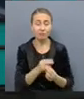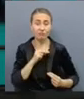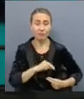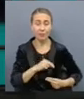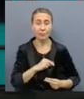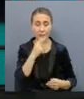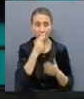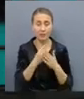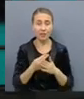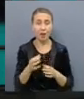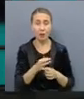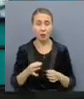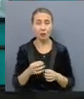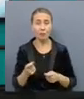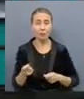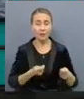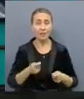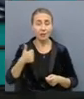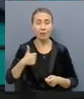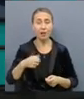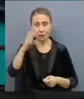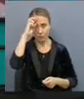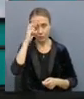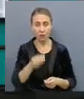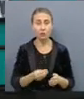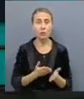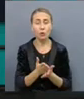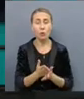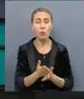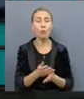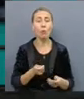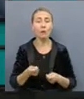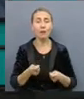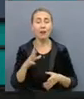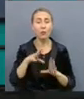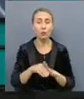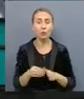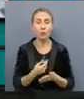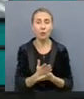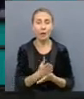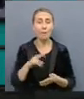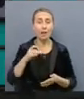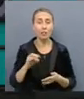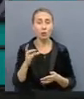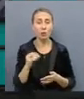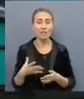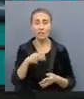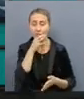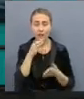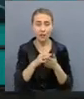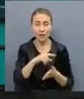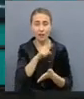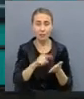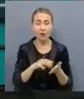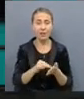Представители областного департамента государственной службы управления внутренней политики партии Нур-Отан ответили на все вопросы и рассказали о